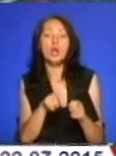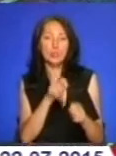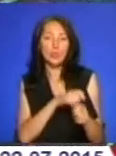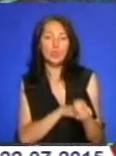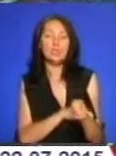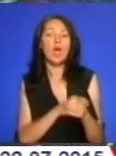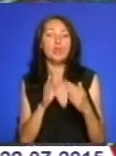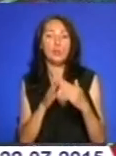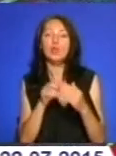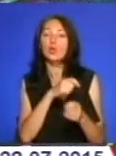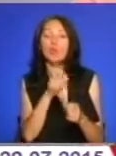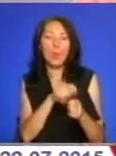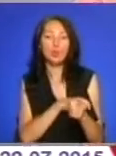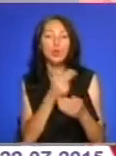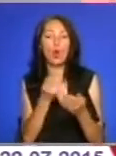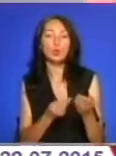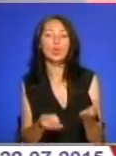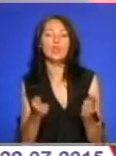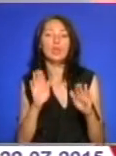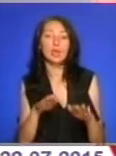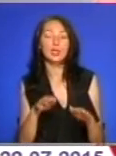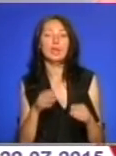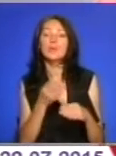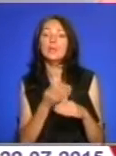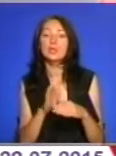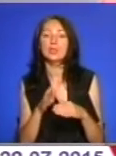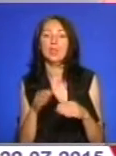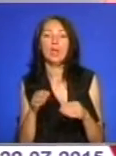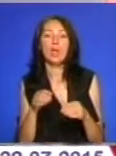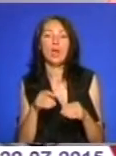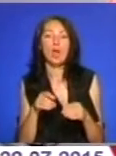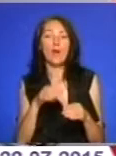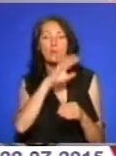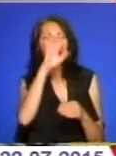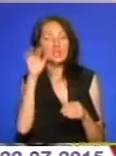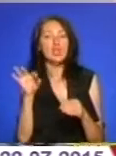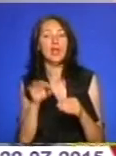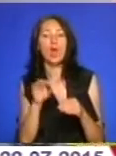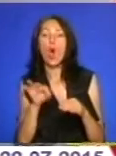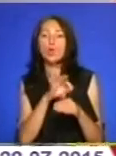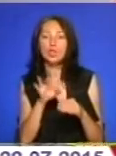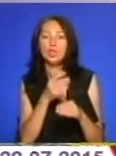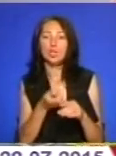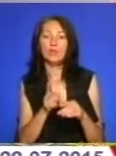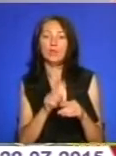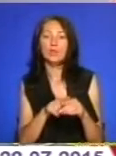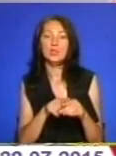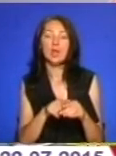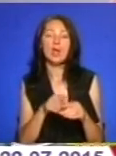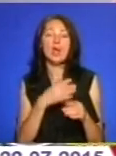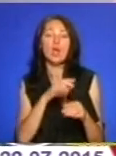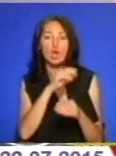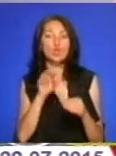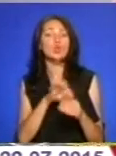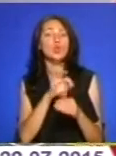навіть весільних рушників. Це є горлячка з вишитого рушника моєї бабусі, яка перешила рушник з